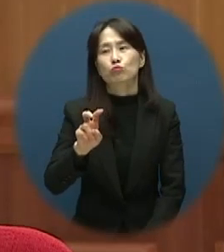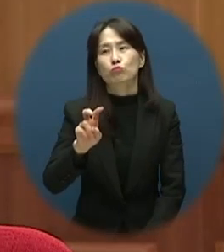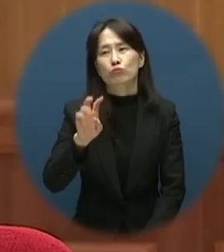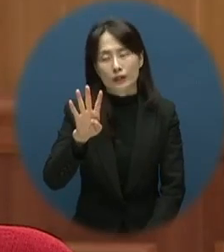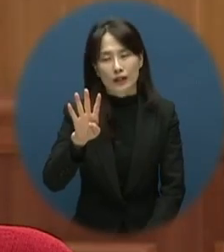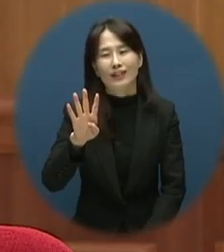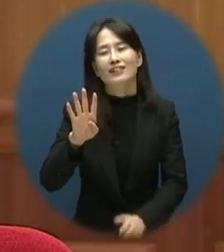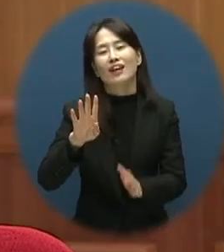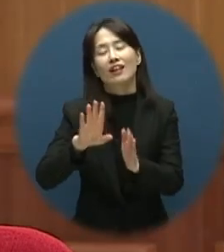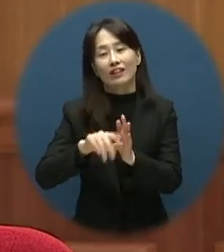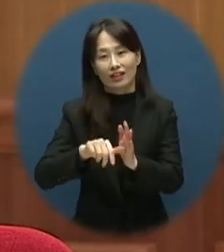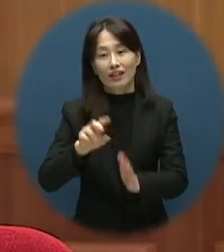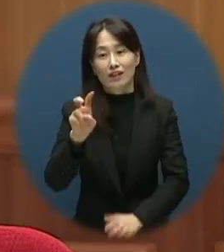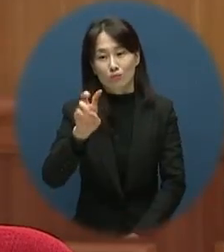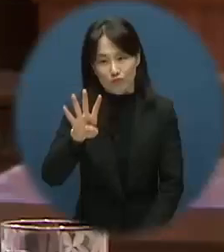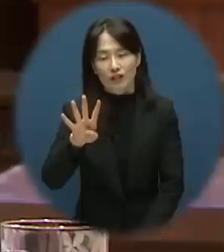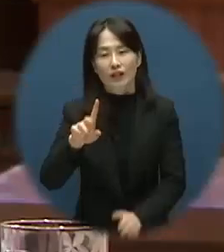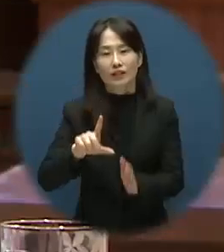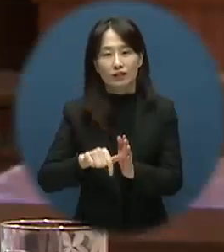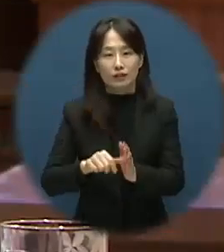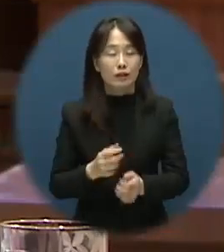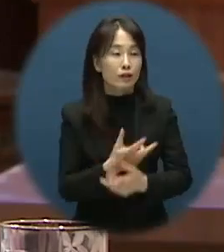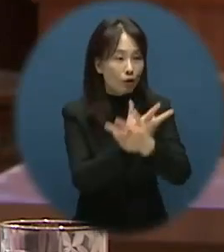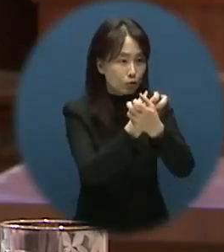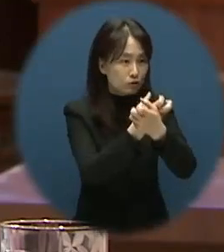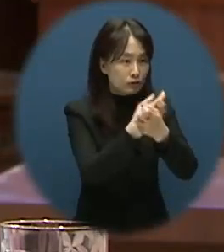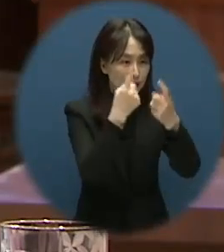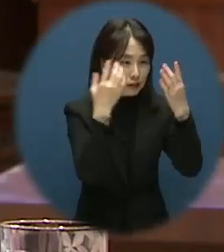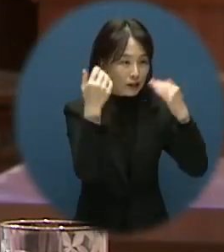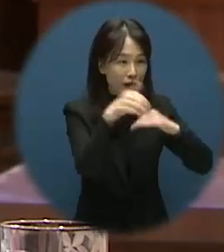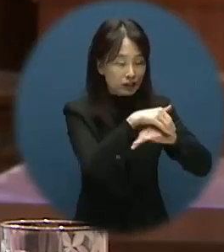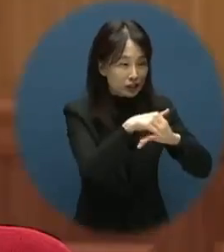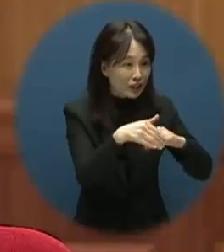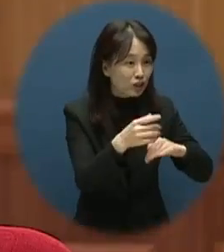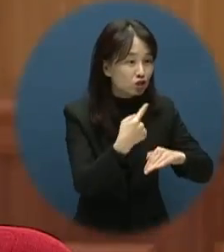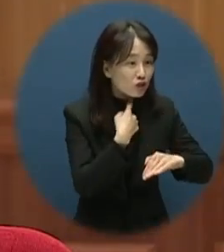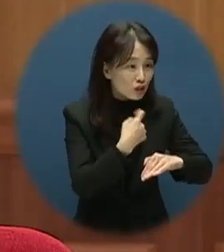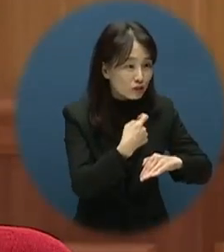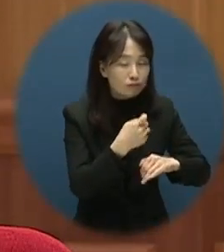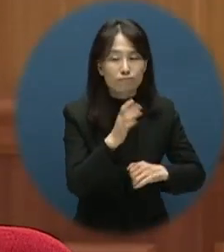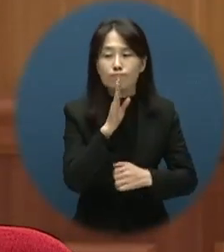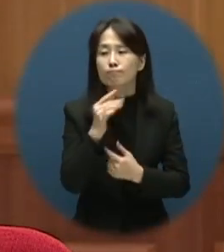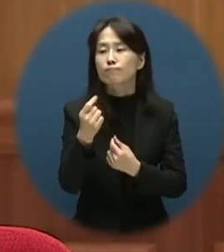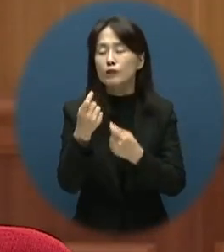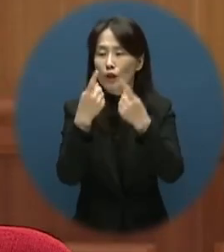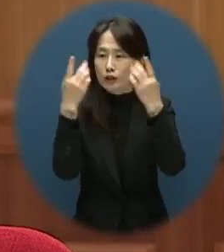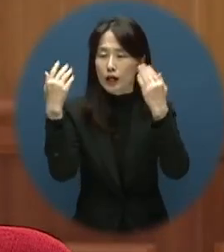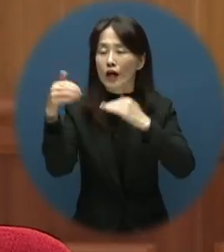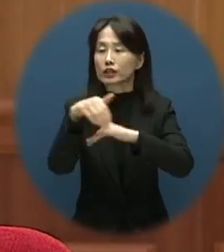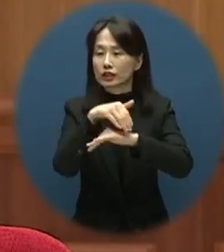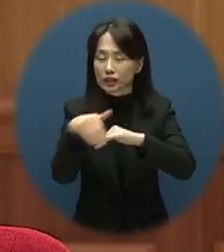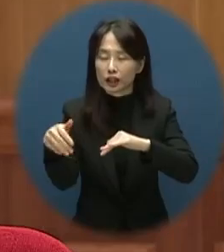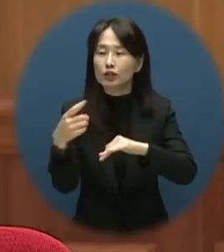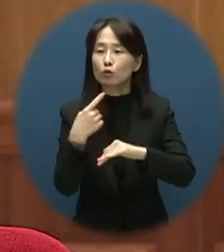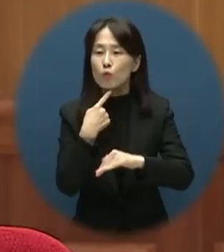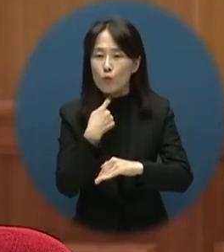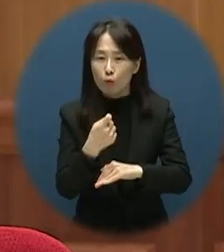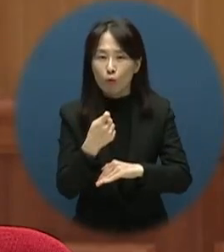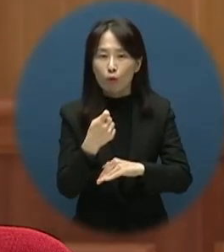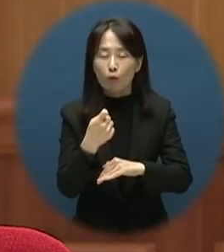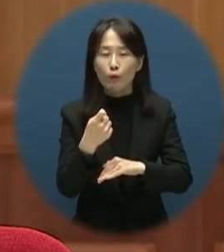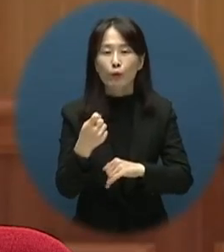24살 때? 그럼 오스트리아에서 대학 다니던 시절인 거예요? 네, 대학교 다녔다가 또 별로